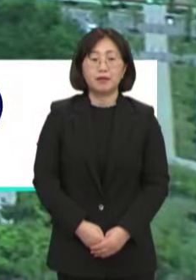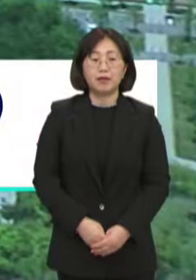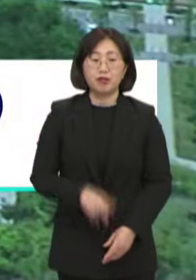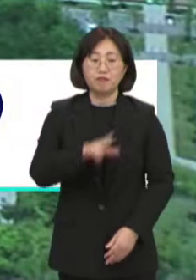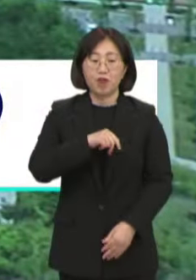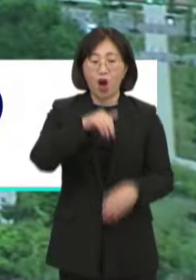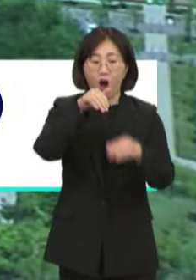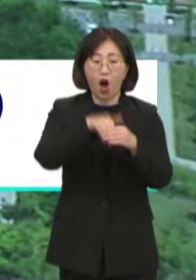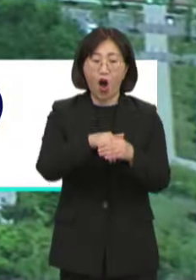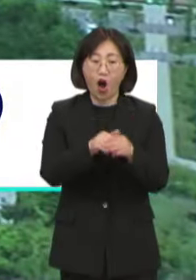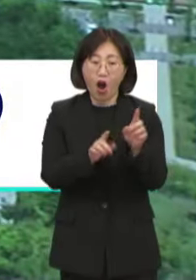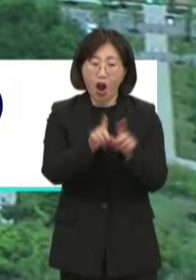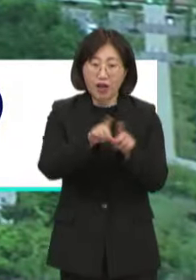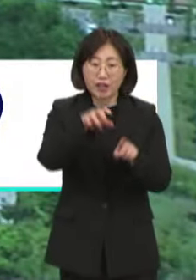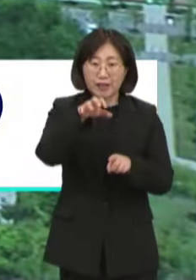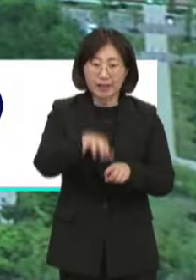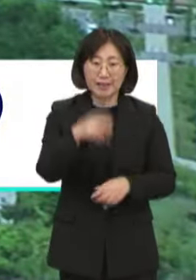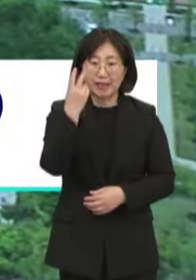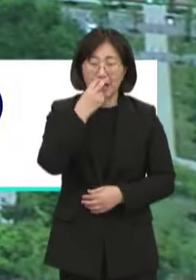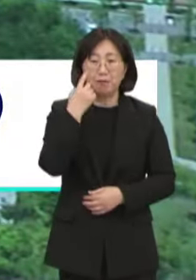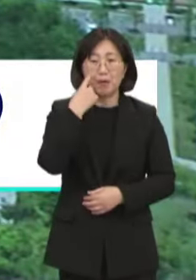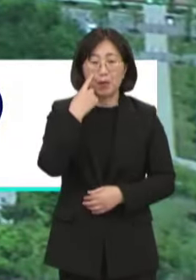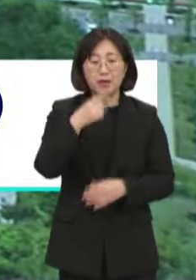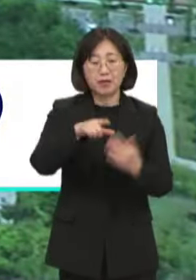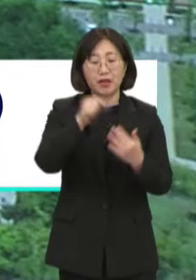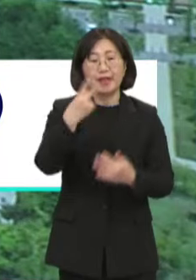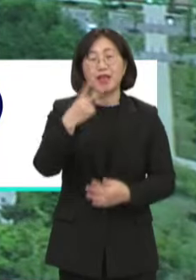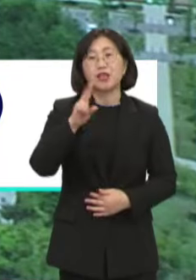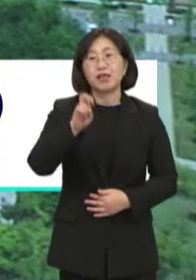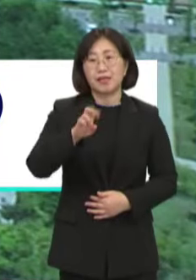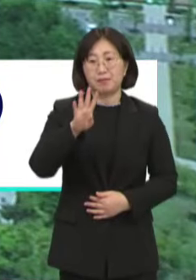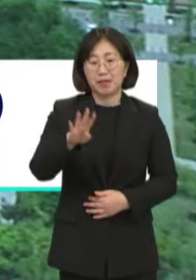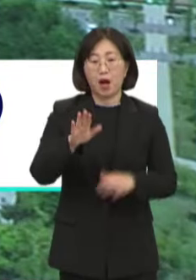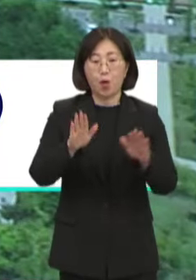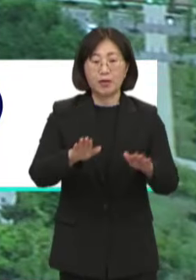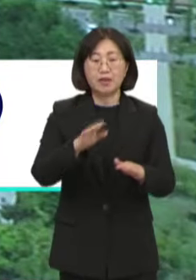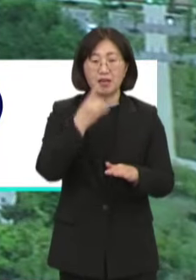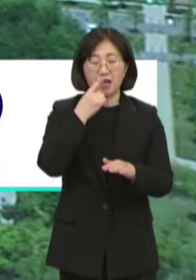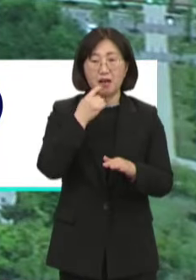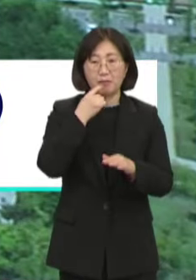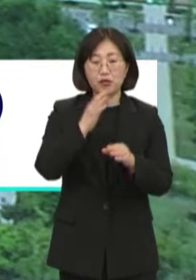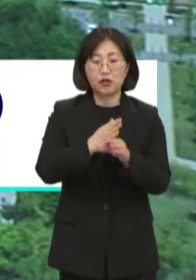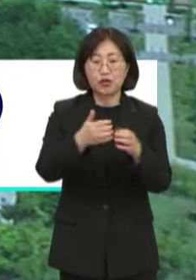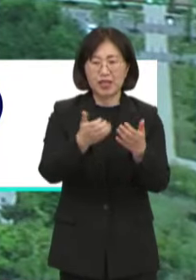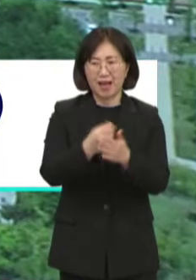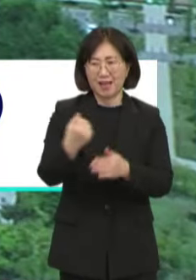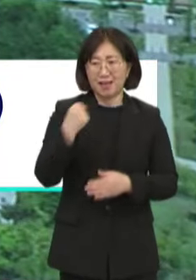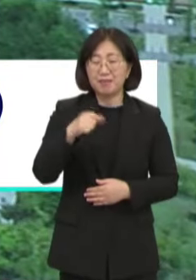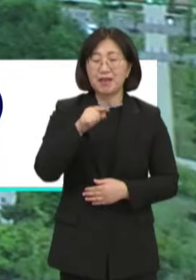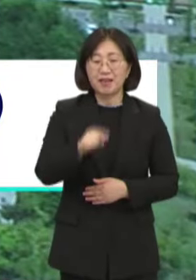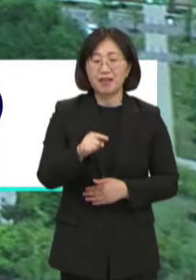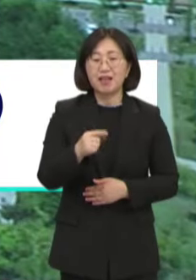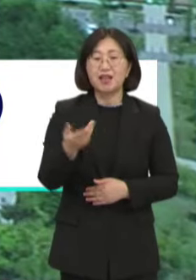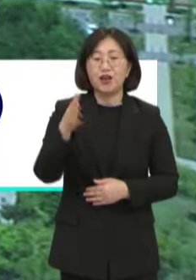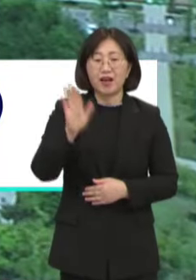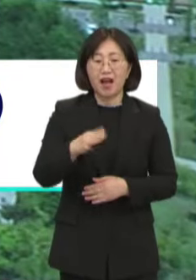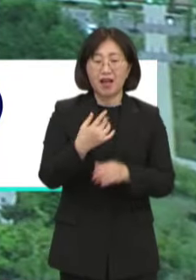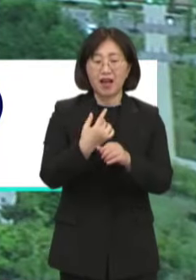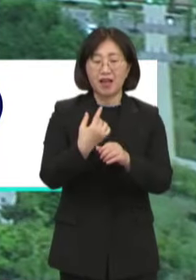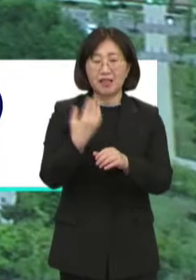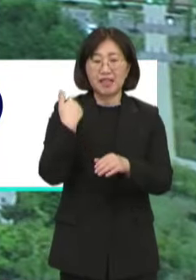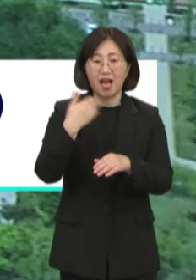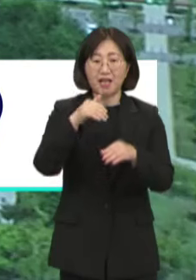총선 주요 격전지를 살펴보는 선택 2024. 오늘은 민주당 텃밭으로 불려왔지만 지난 대선과 지방선거를